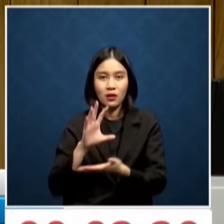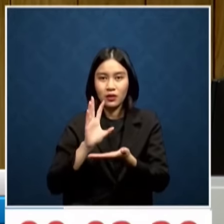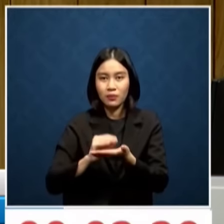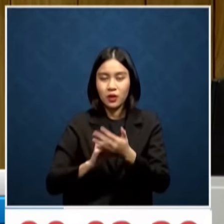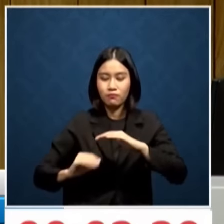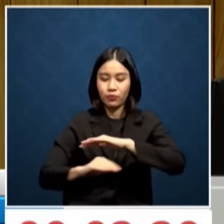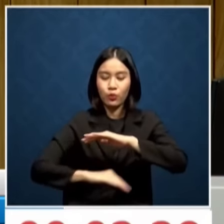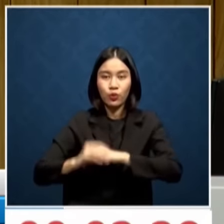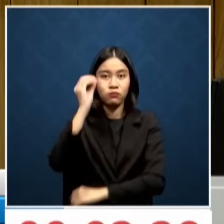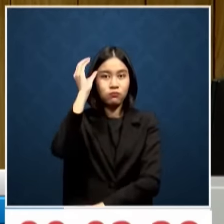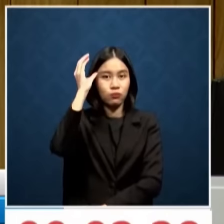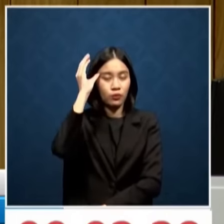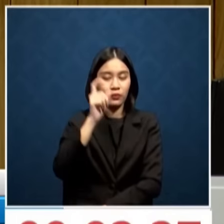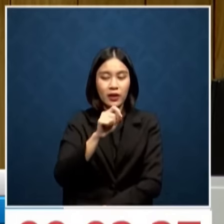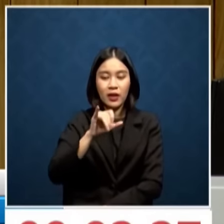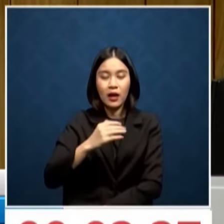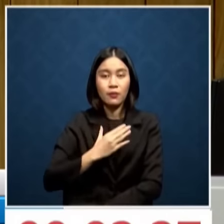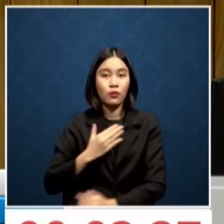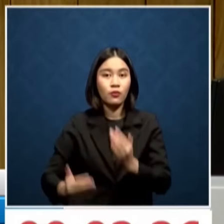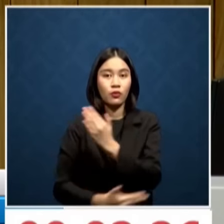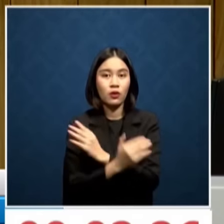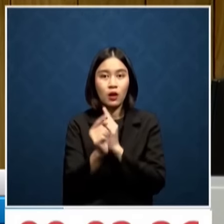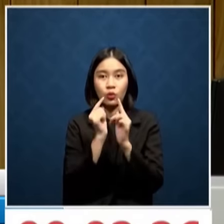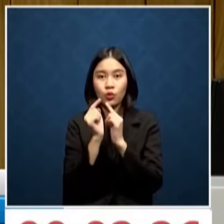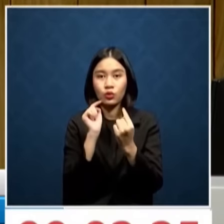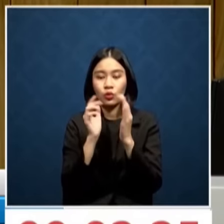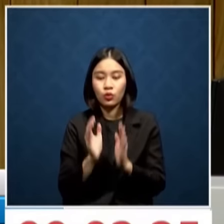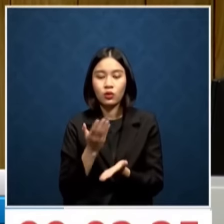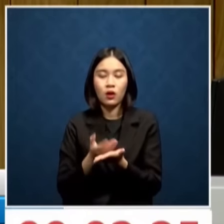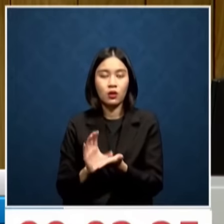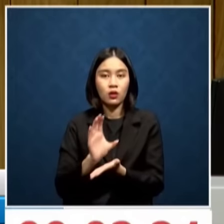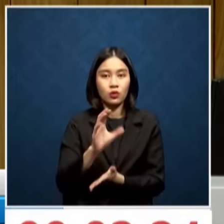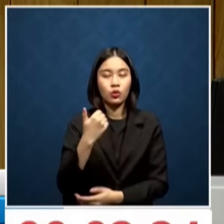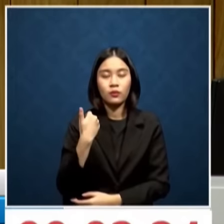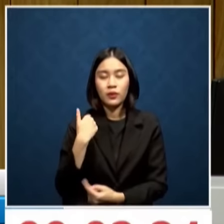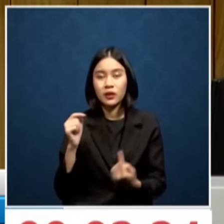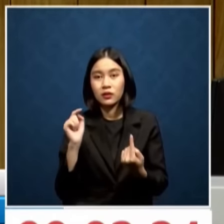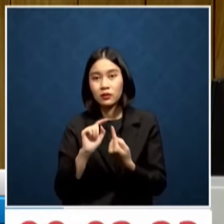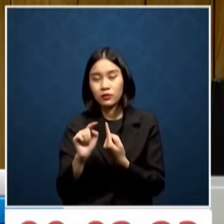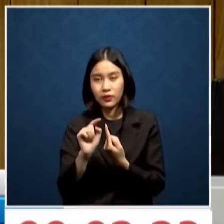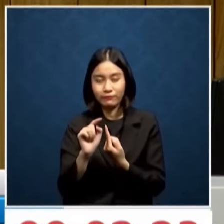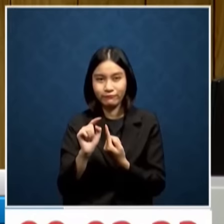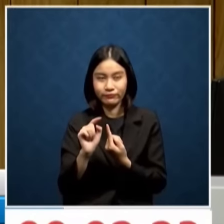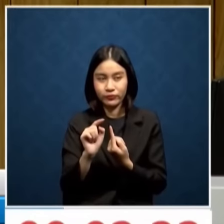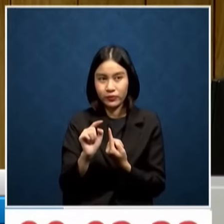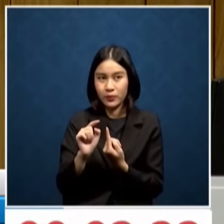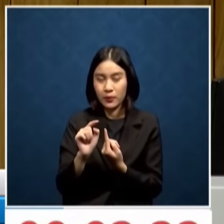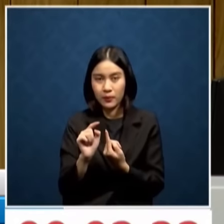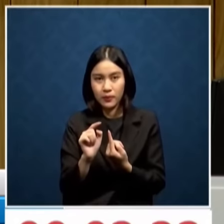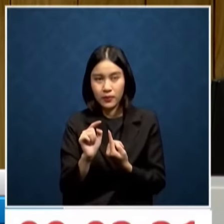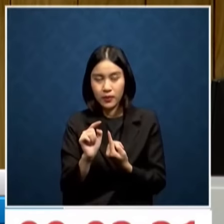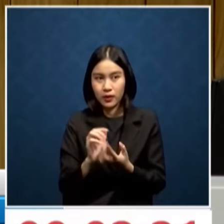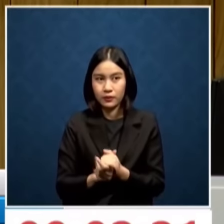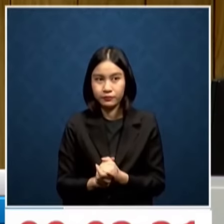ไม่ว่าจะเป็น AI ผมเองได้มีโอกาสคุยกับนักลงทุนนะครับนักลงทุนทางของทางด้